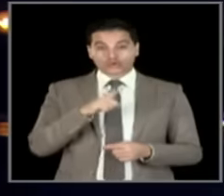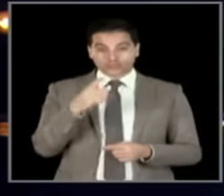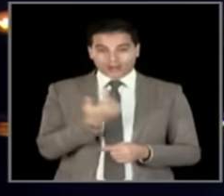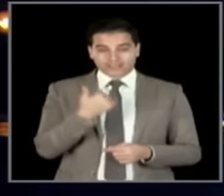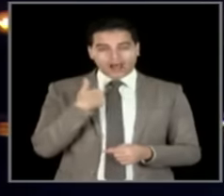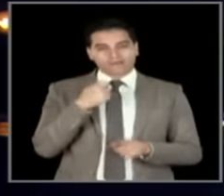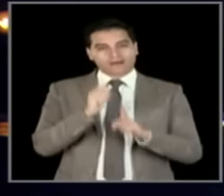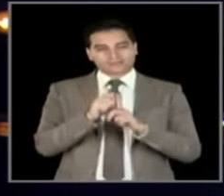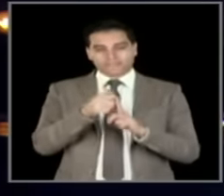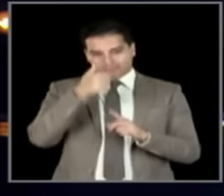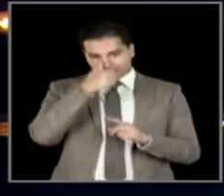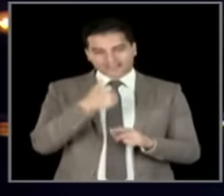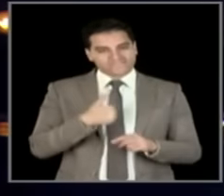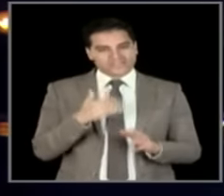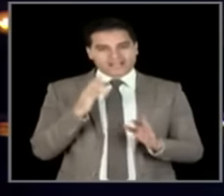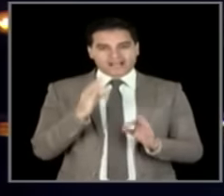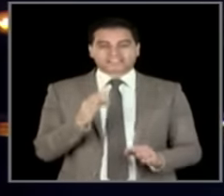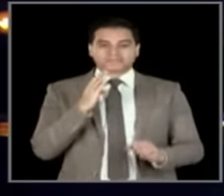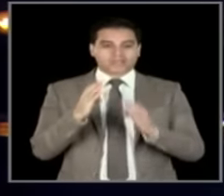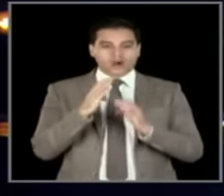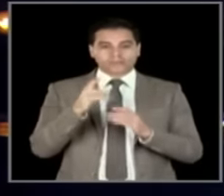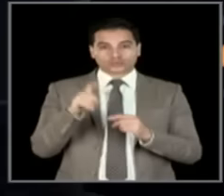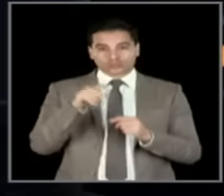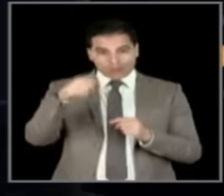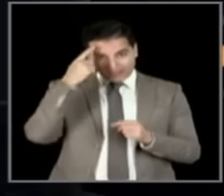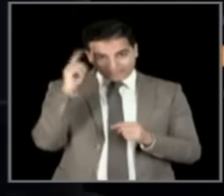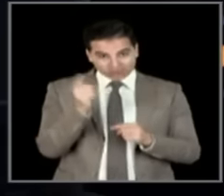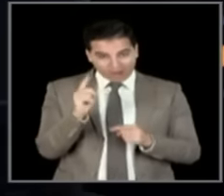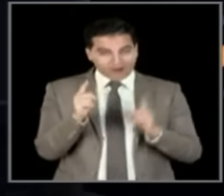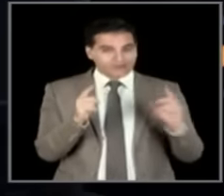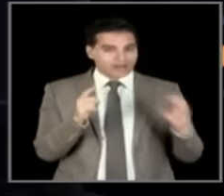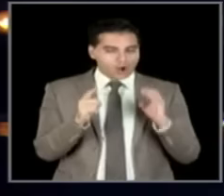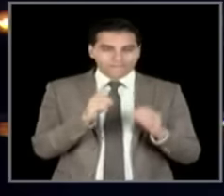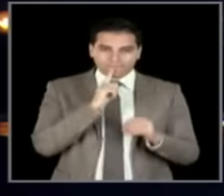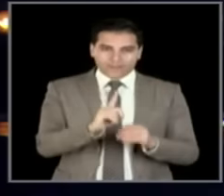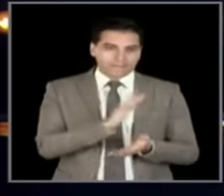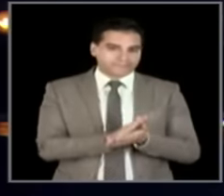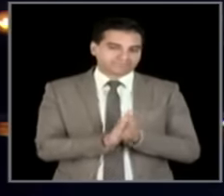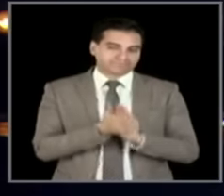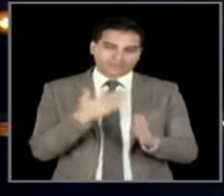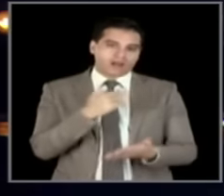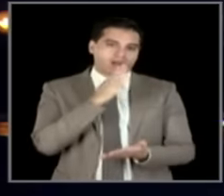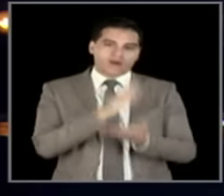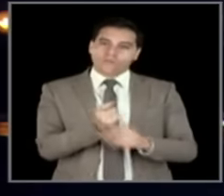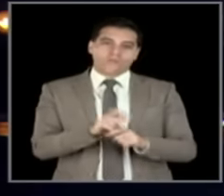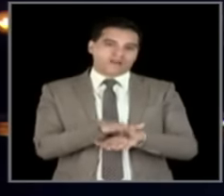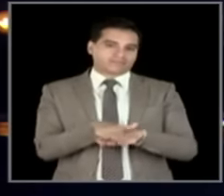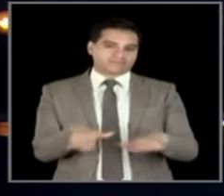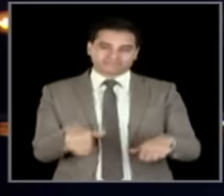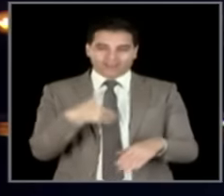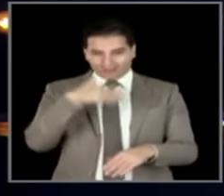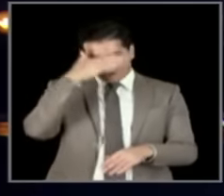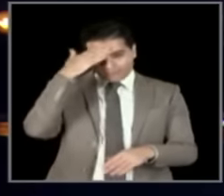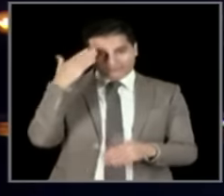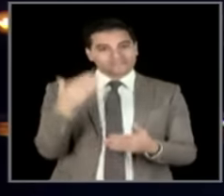السهله والسؤال اللي هيطير مش هيعدي هي دي مشكله انا راجل واقعي عندي